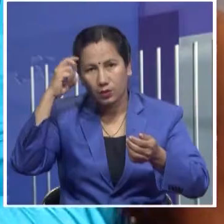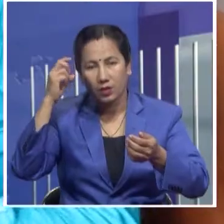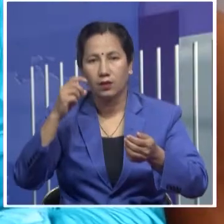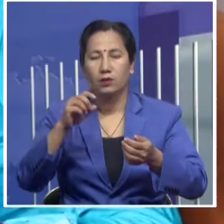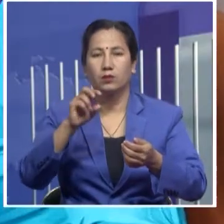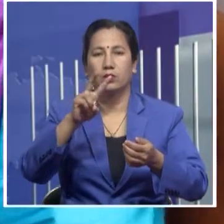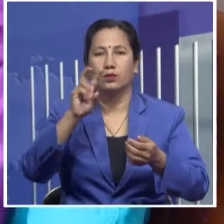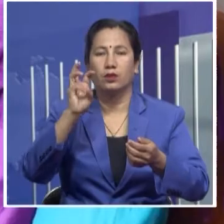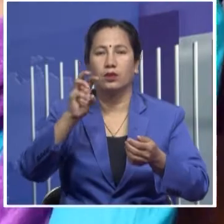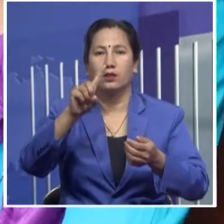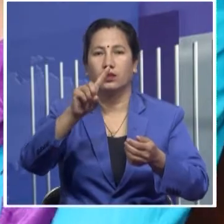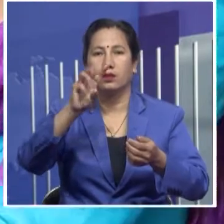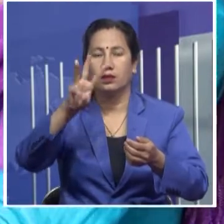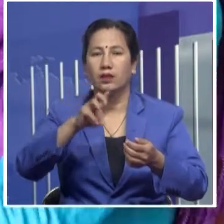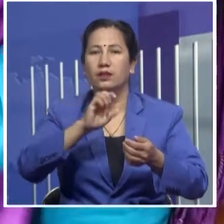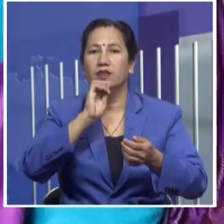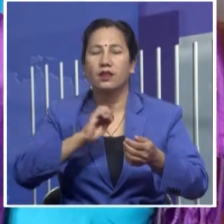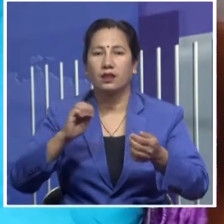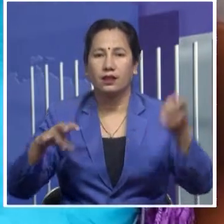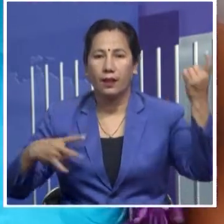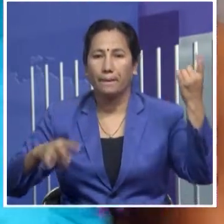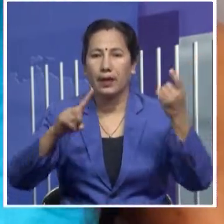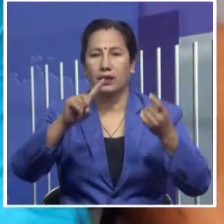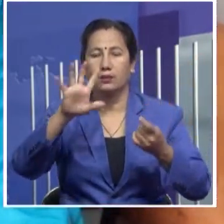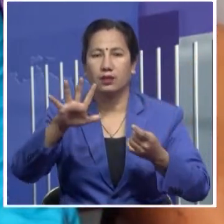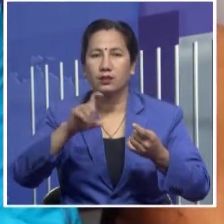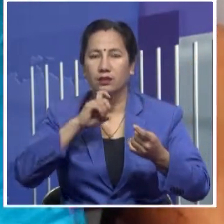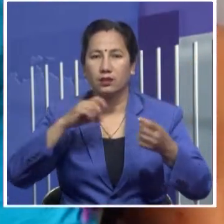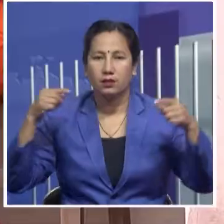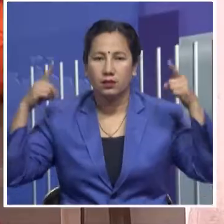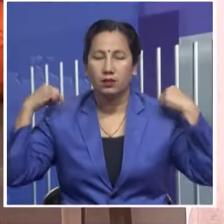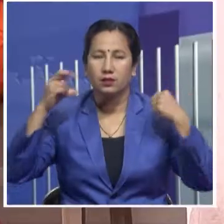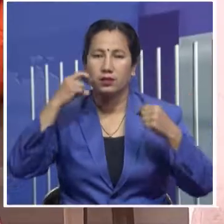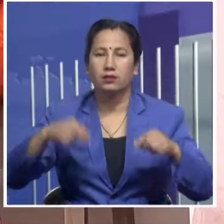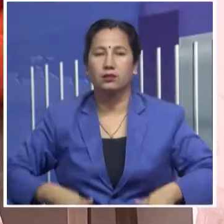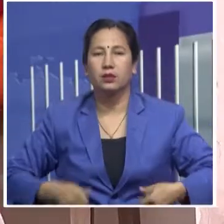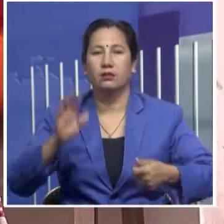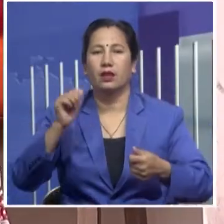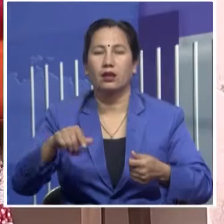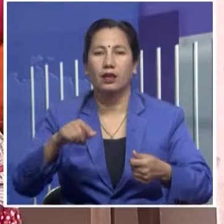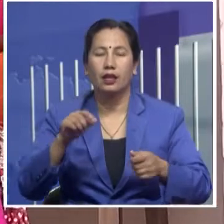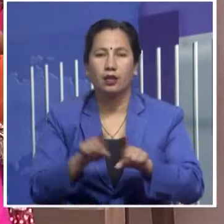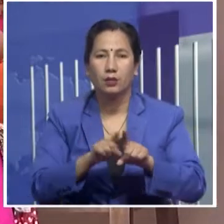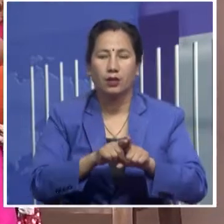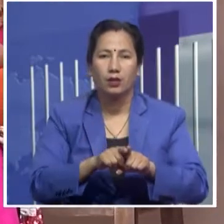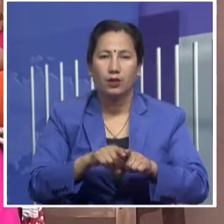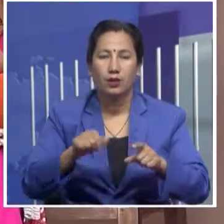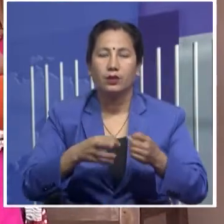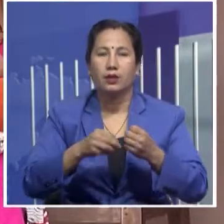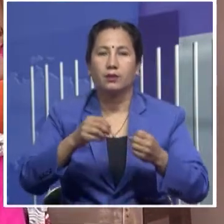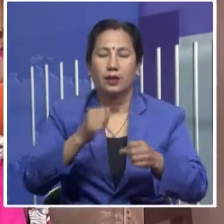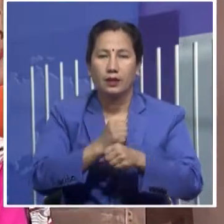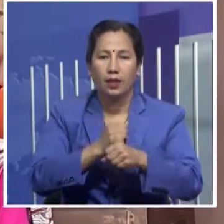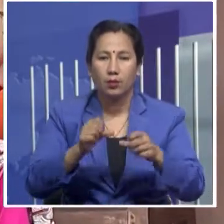सम्वत 2013 सालदेखि हरेक वर्ष माघ 15 दिन नर्सिङ दिवस मनाइँदै आएको छ। तर अहिले पनि स्वदेशमा काम अनुसार